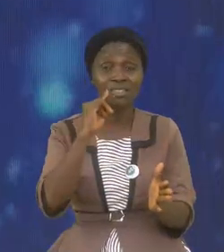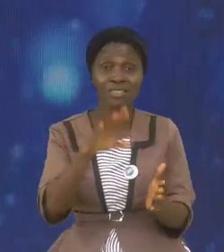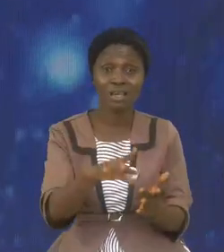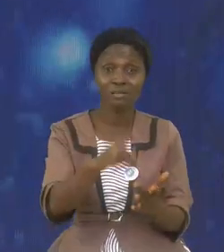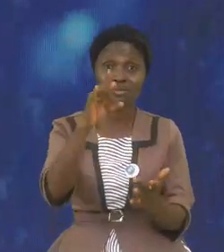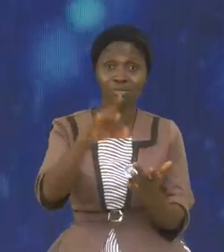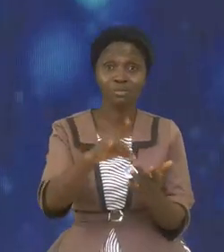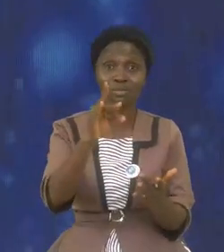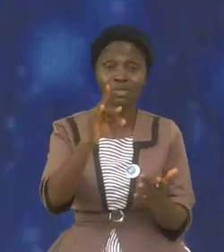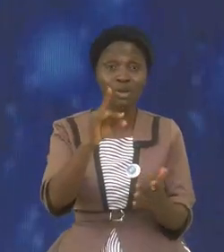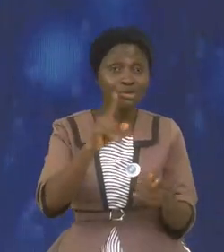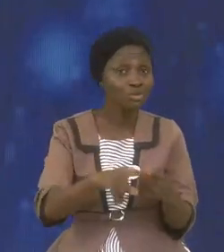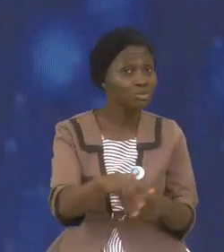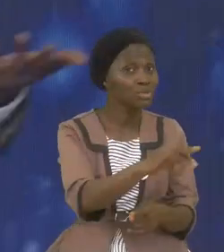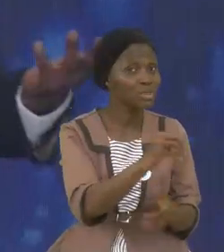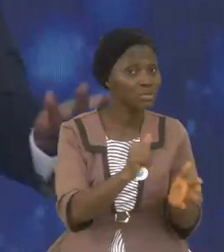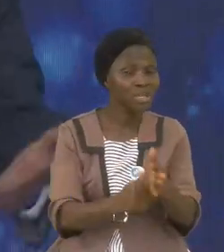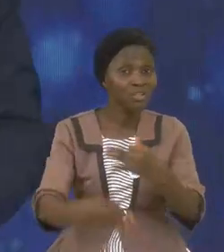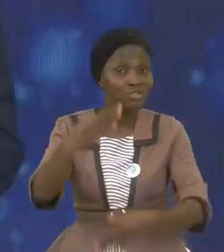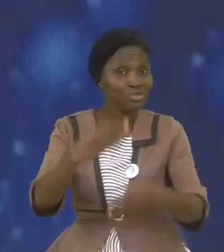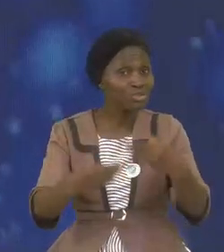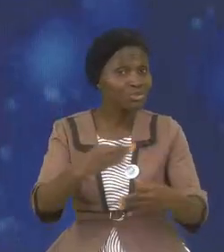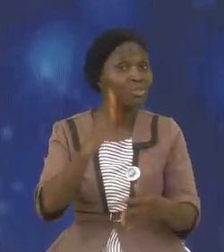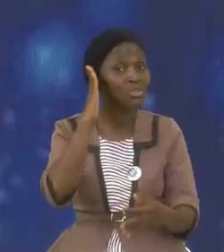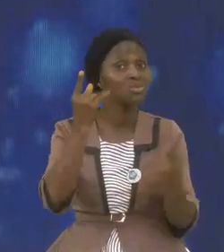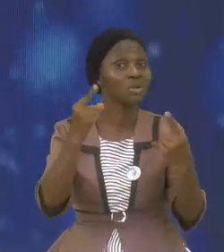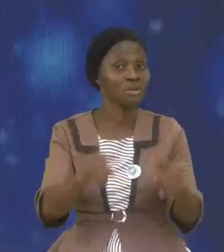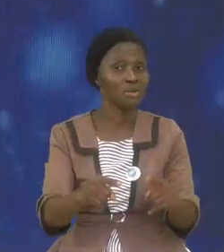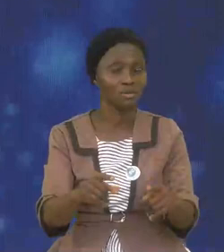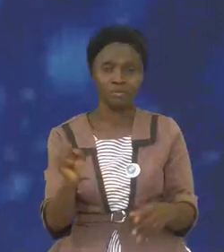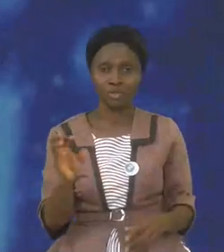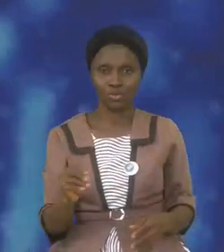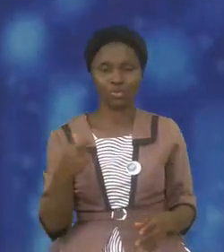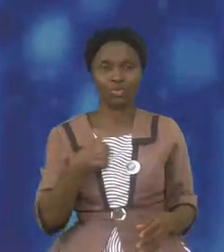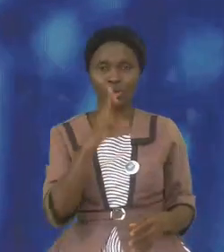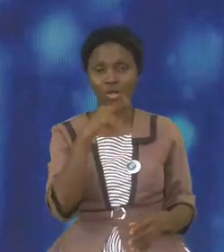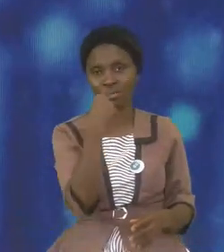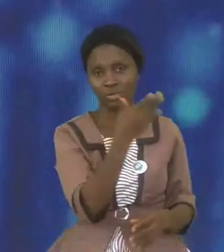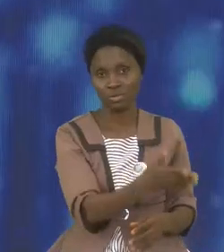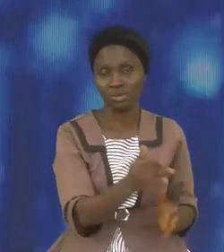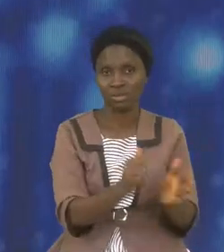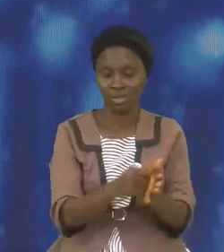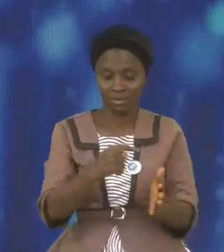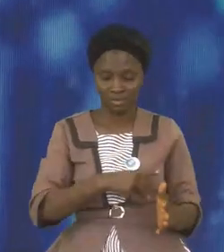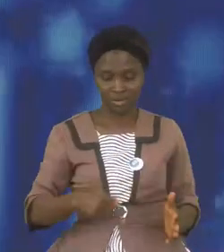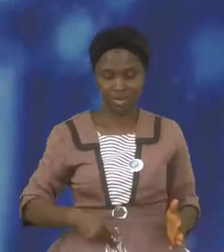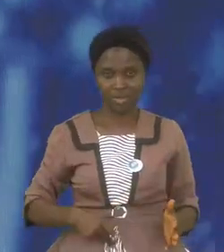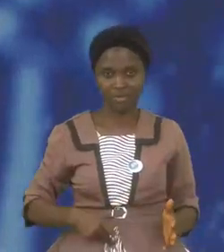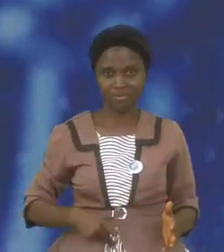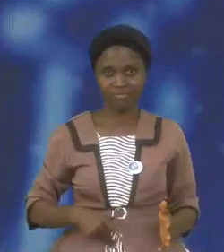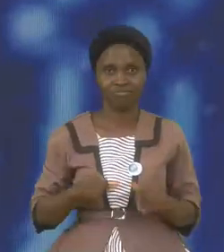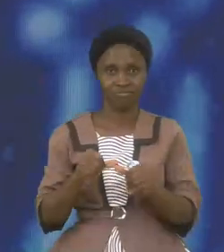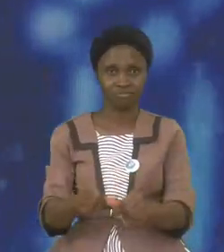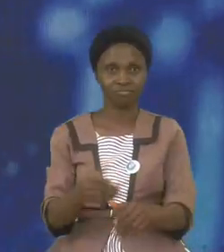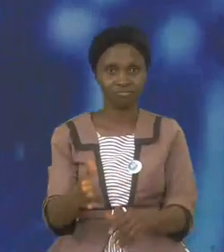ils oublient qu'il est réservé à il leur réservé que le jugement viendra. Et puis